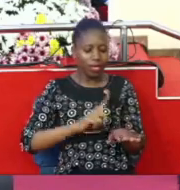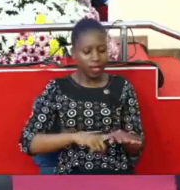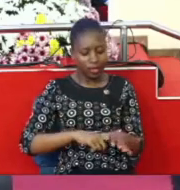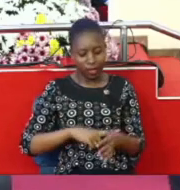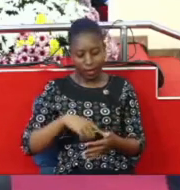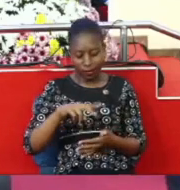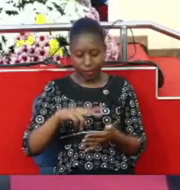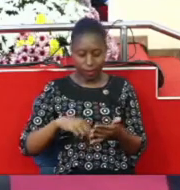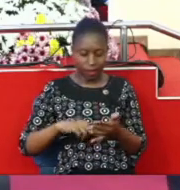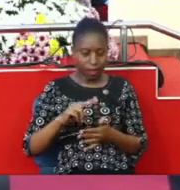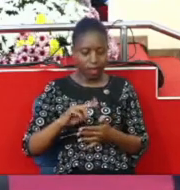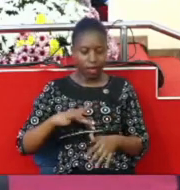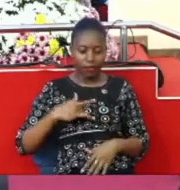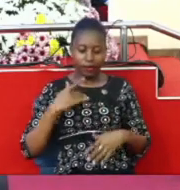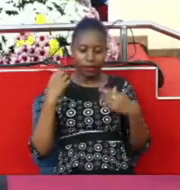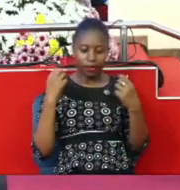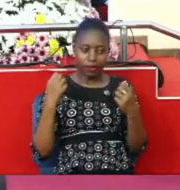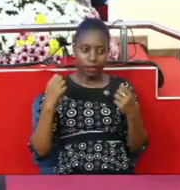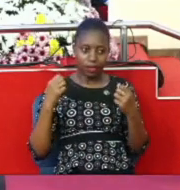nikishinda nasikia kwamba mimi ni mzuri.